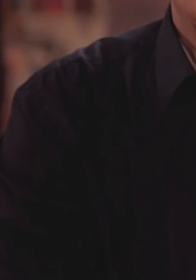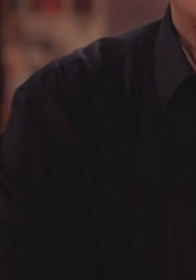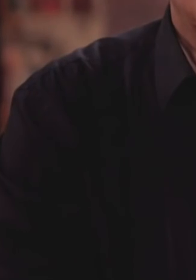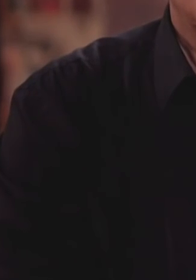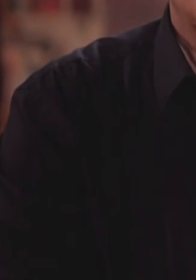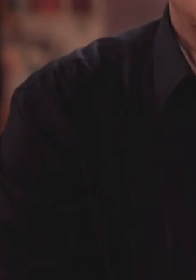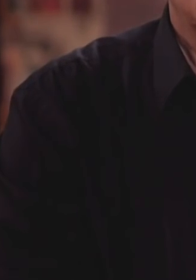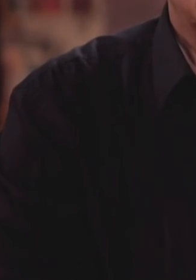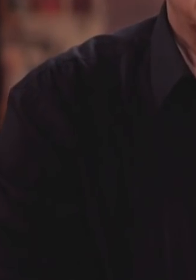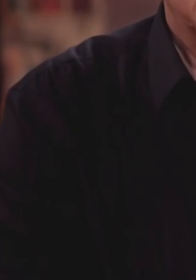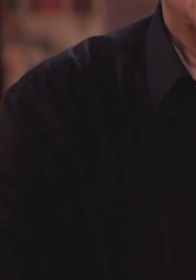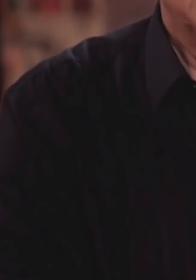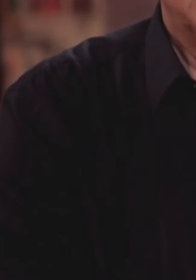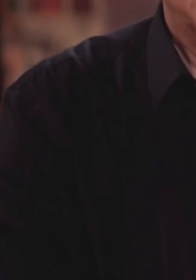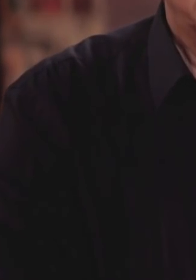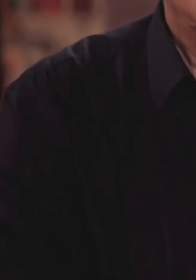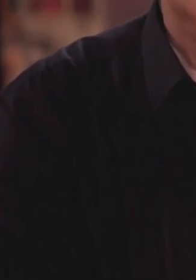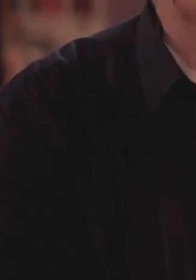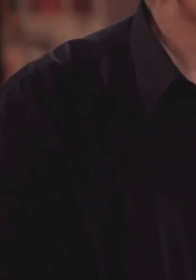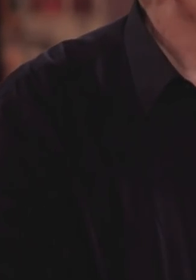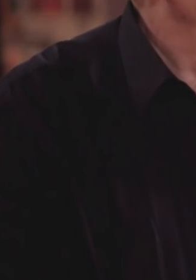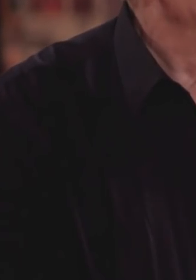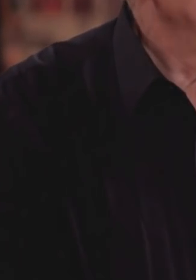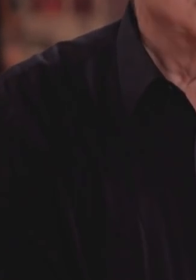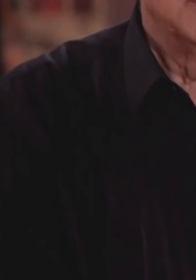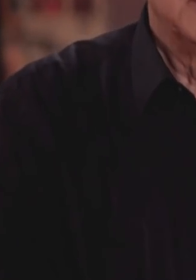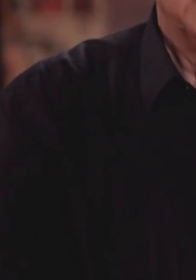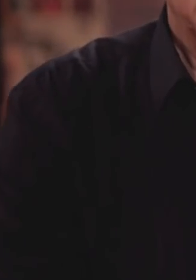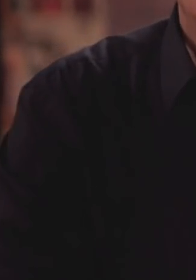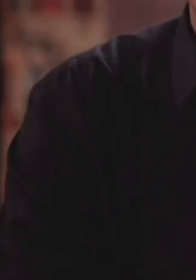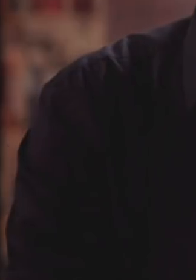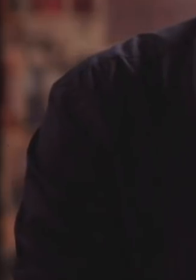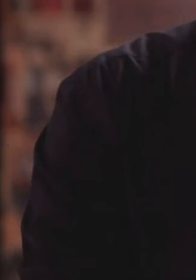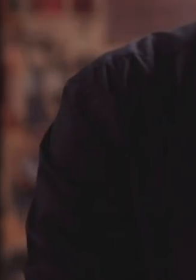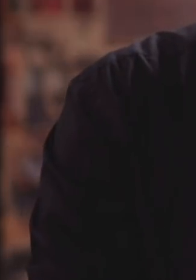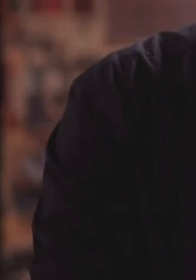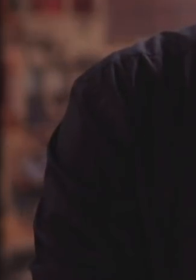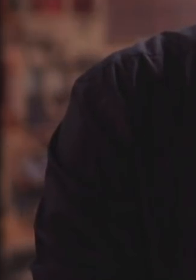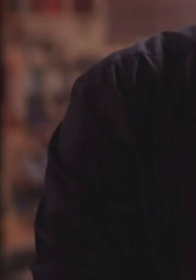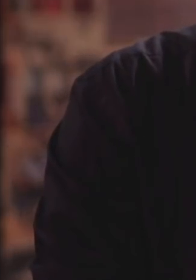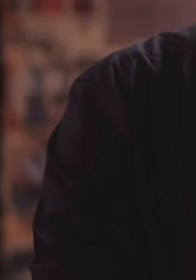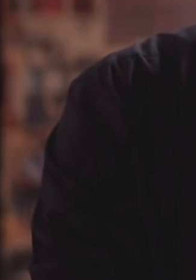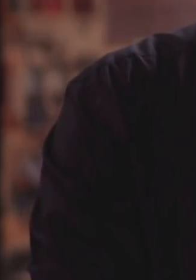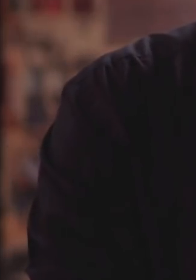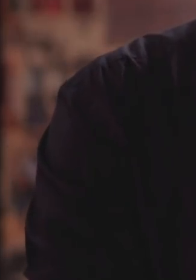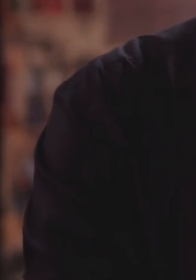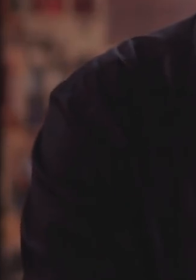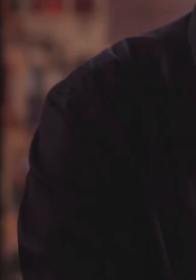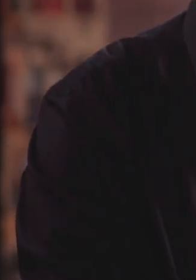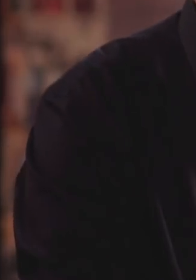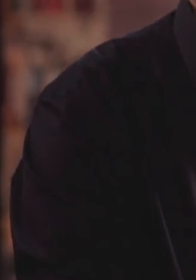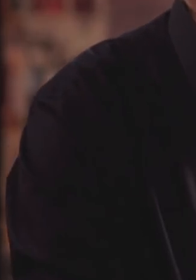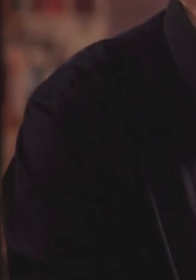11. הערב בפגישה קבלו את אריה גולן. נדבר על הברוגז עם נתניהו, השולם עם בגין, וגם על הרגע שאתה מוצא את